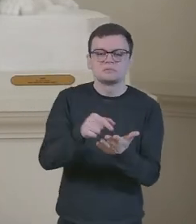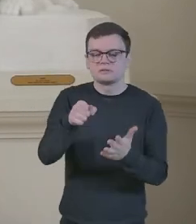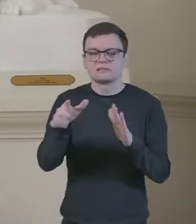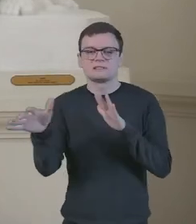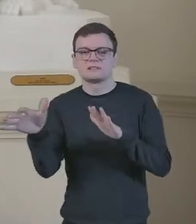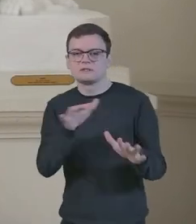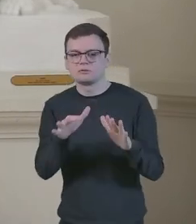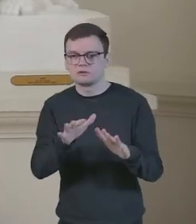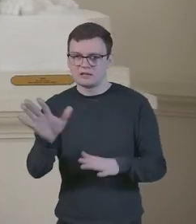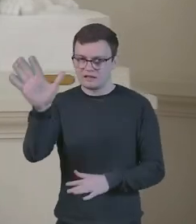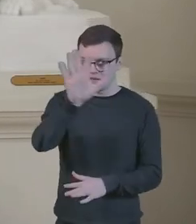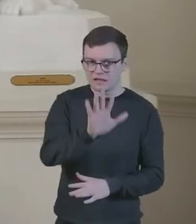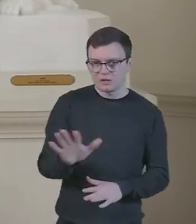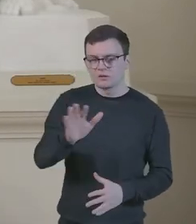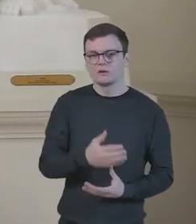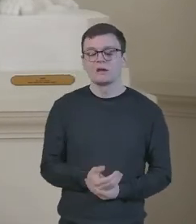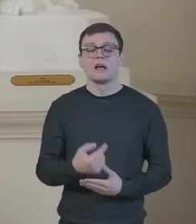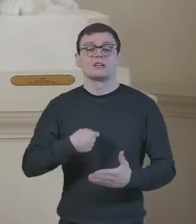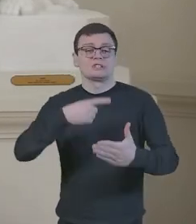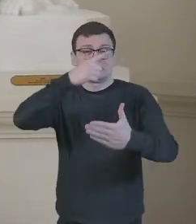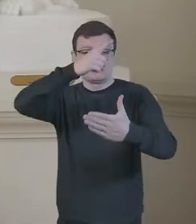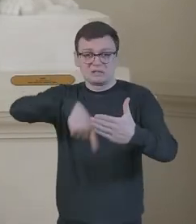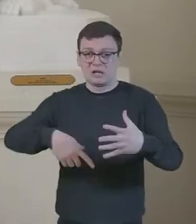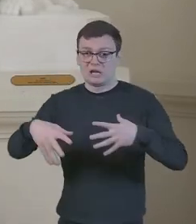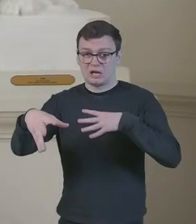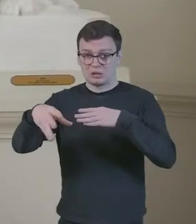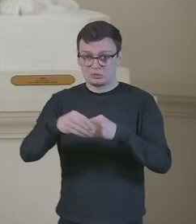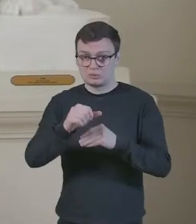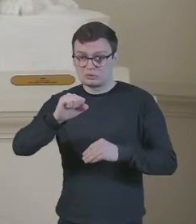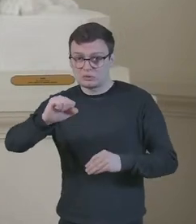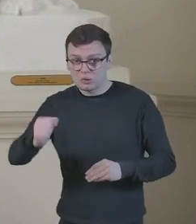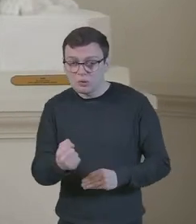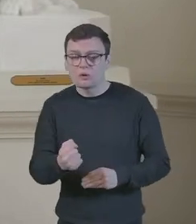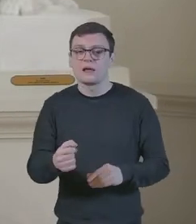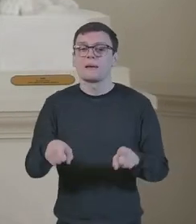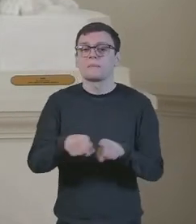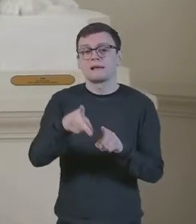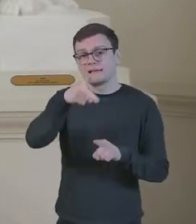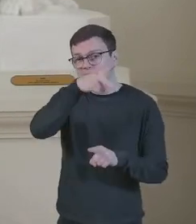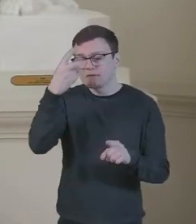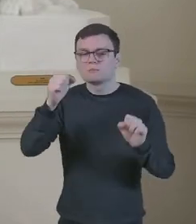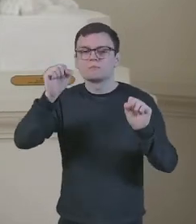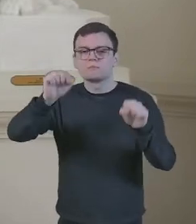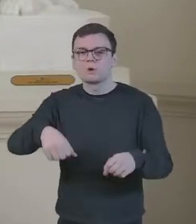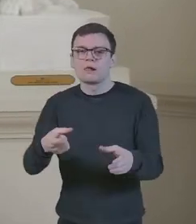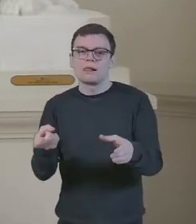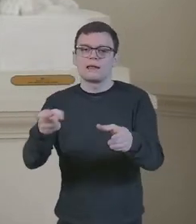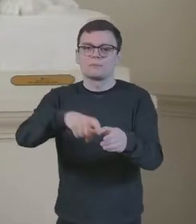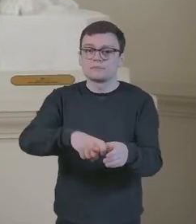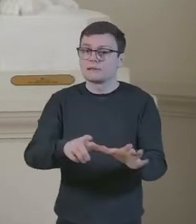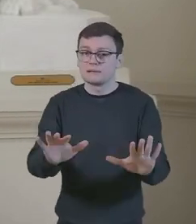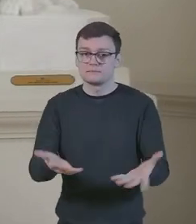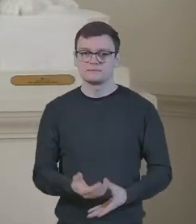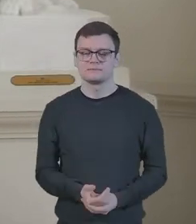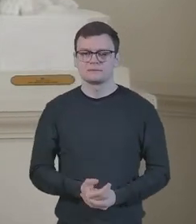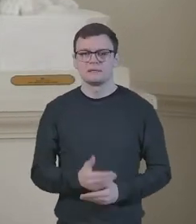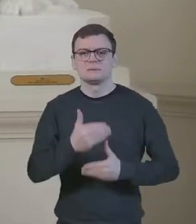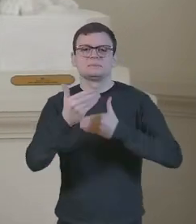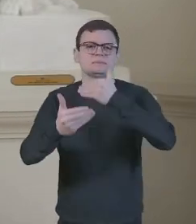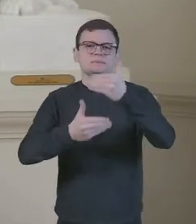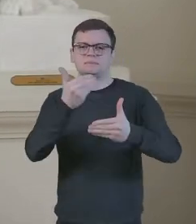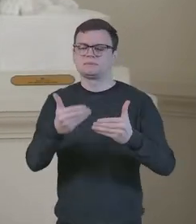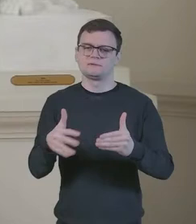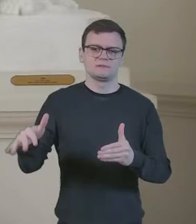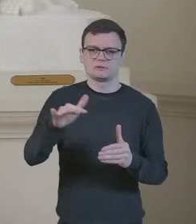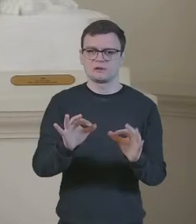aš labai tikiu, kad mes kartu su draugais, tokiais kaip Lietuva, galėsime prisidėti prie klestinčios